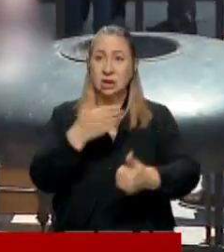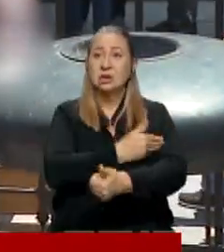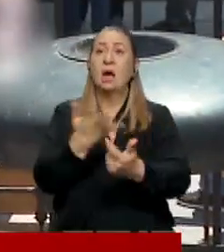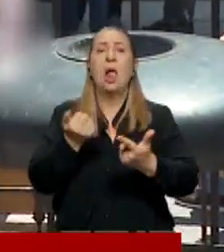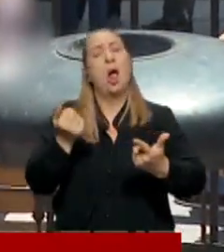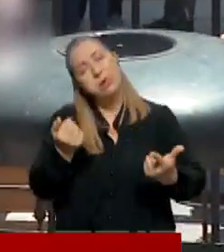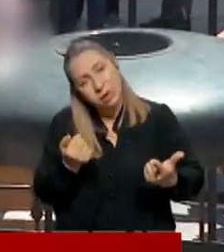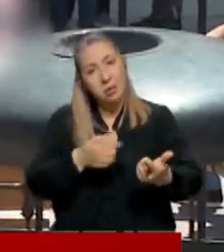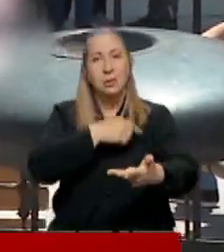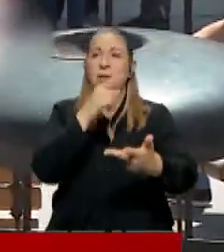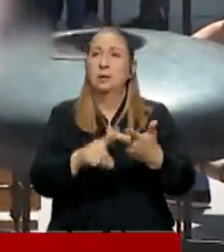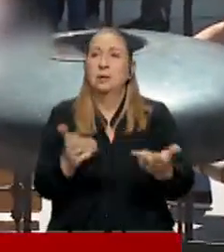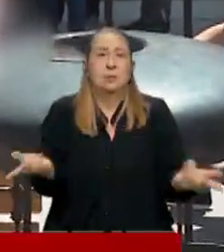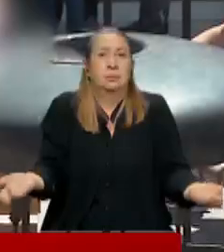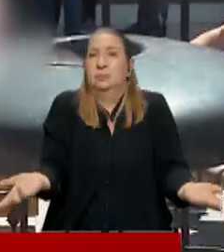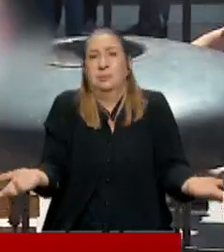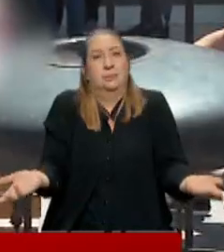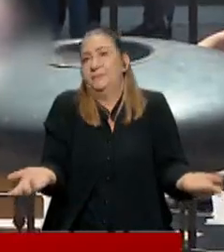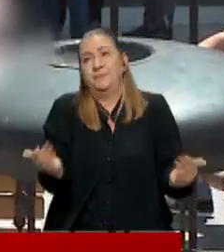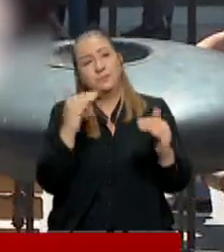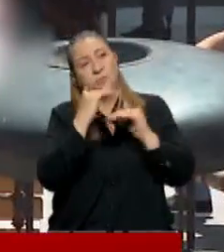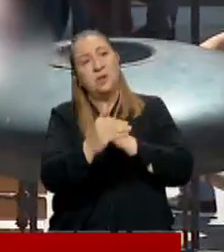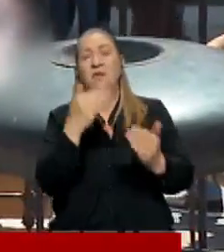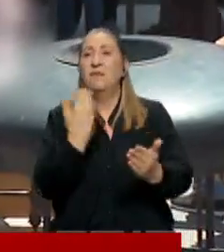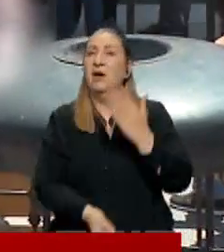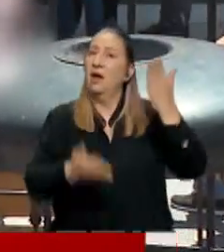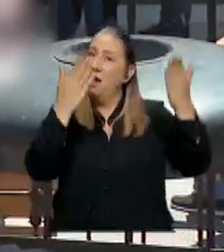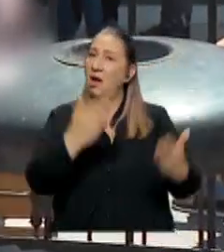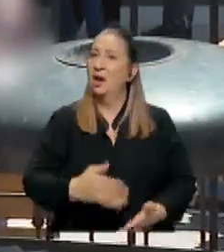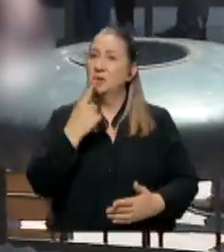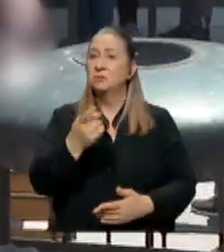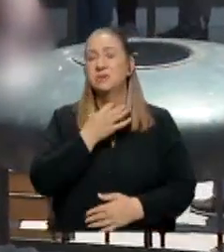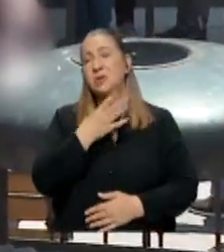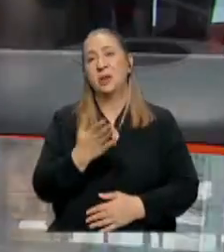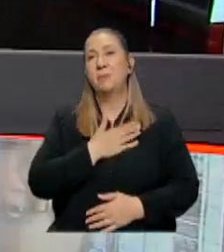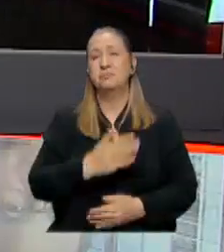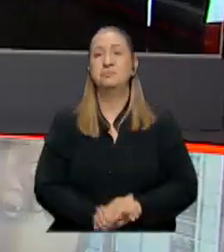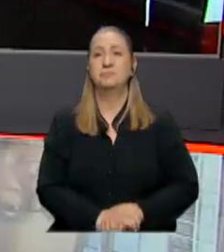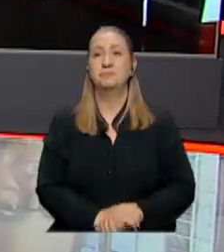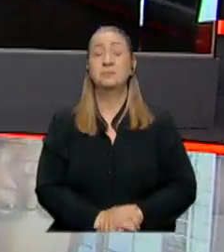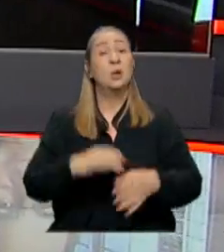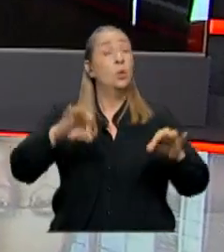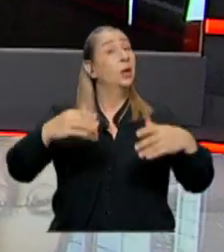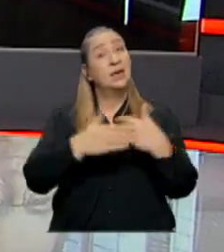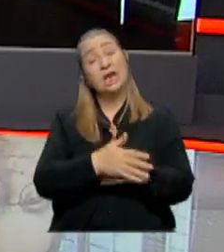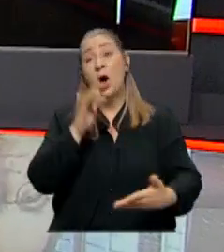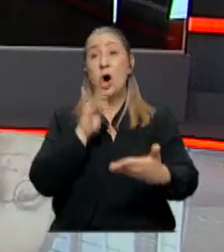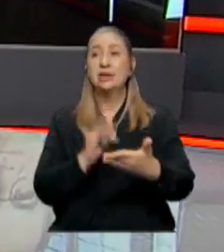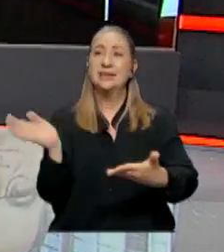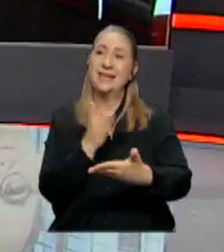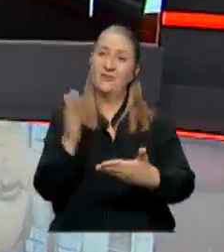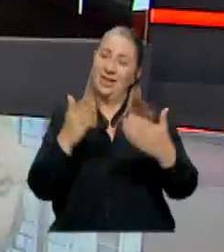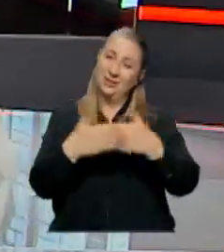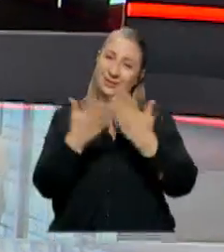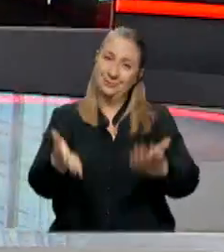hizmetinden faydalanabiliyoruz. Yani vatandaşım ay haline diyorum. Teşekkür ediyorum. Bu gece orta sayfa